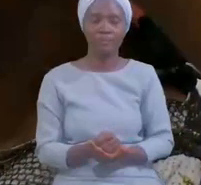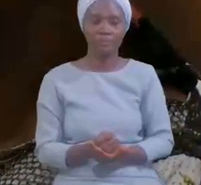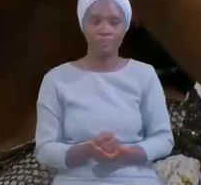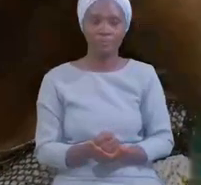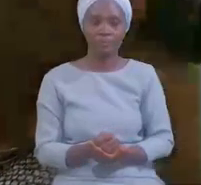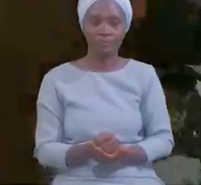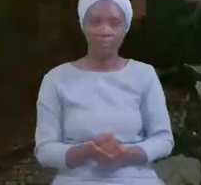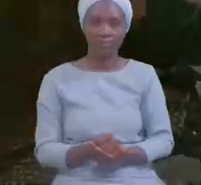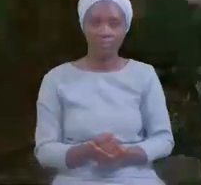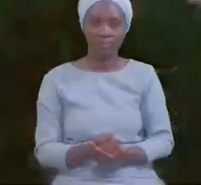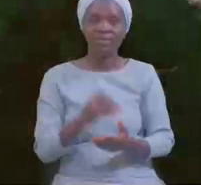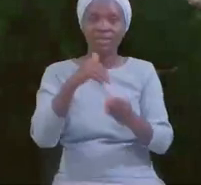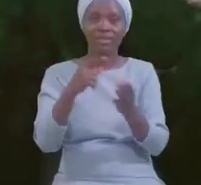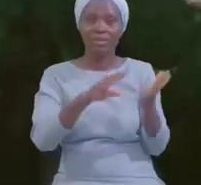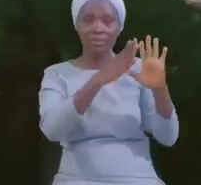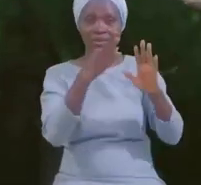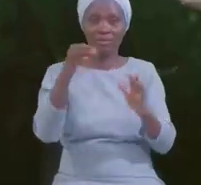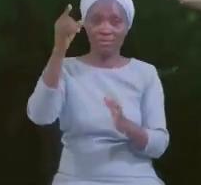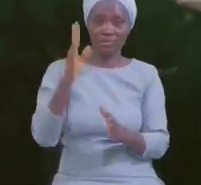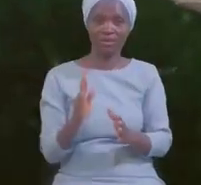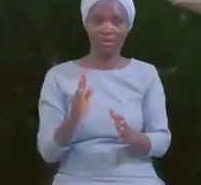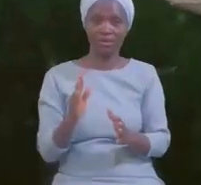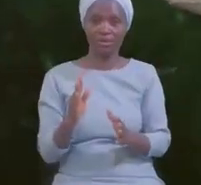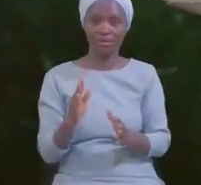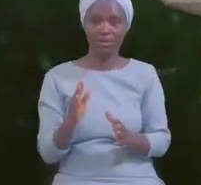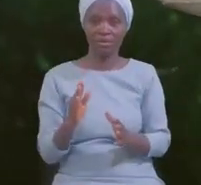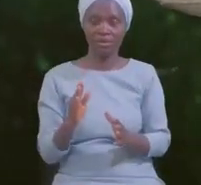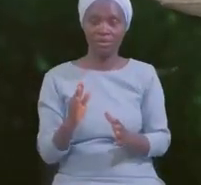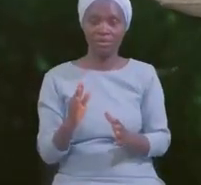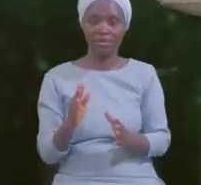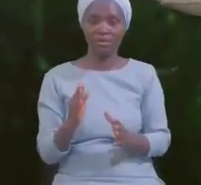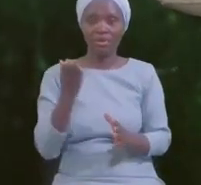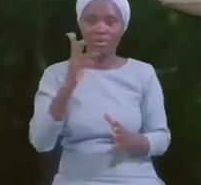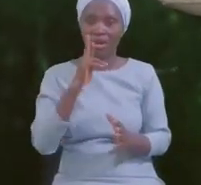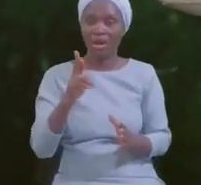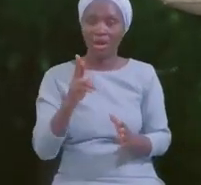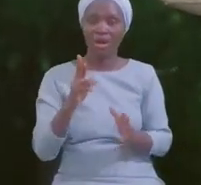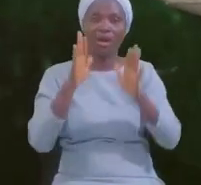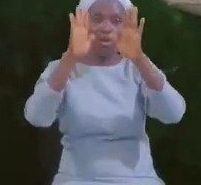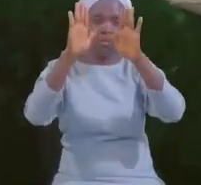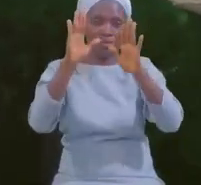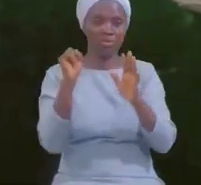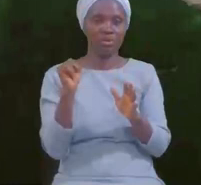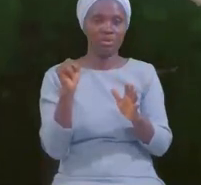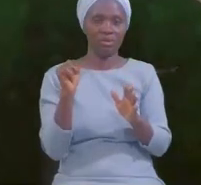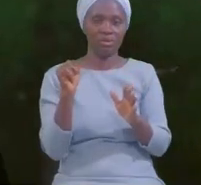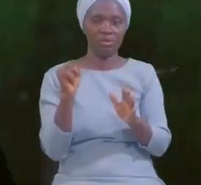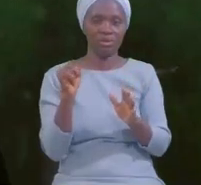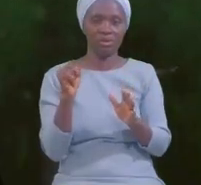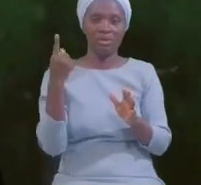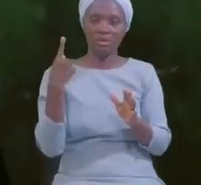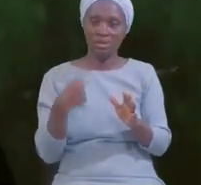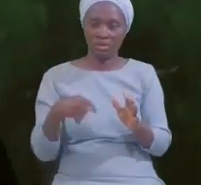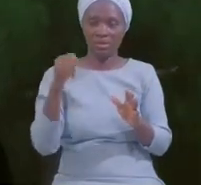En présence de Dieu, toujours, il y a des prodiges. Il y a des océans